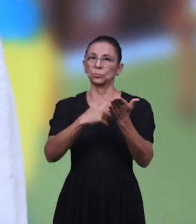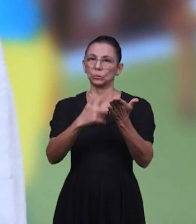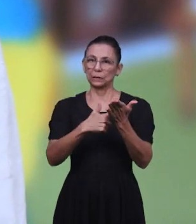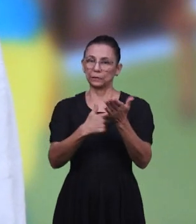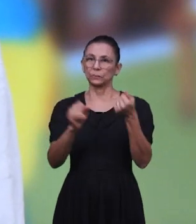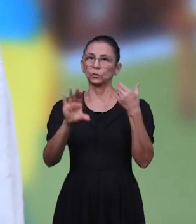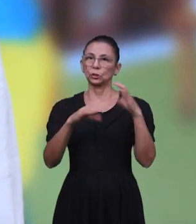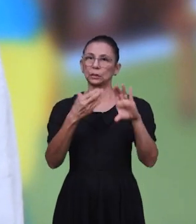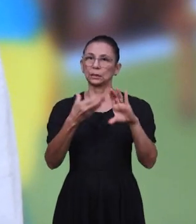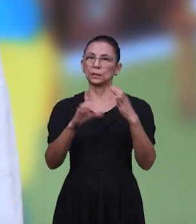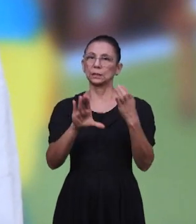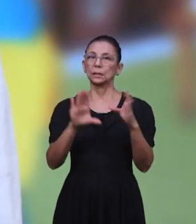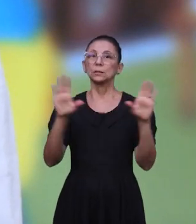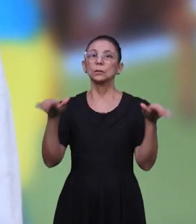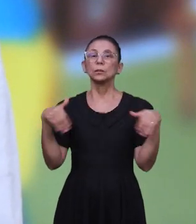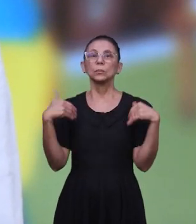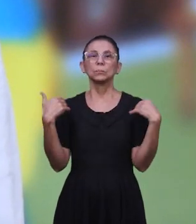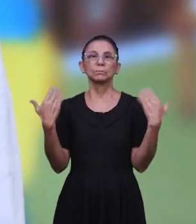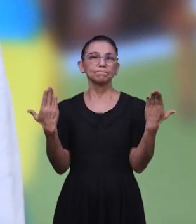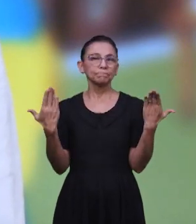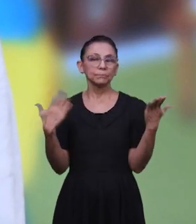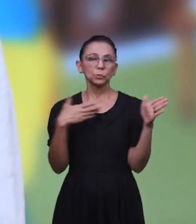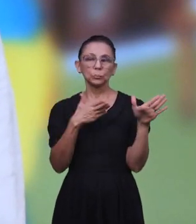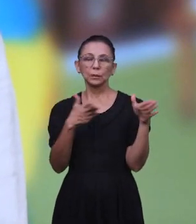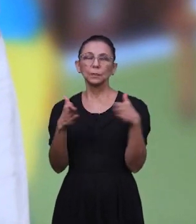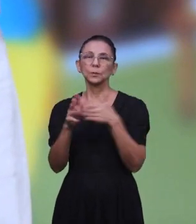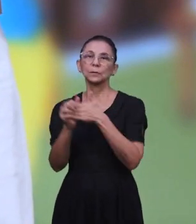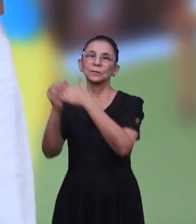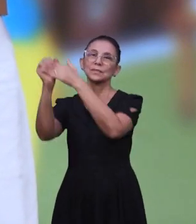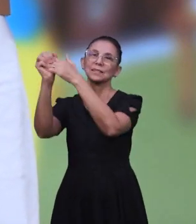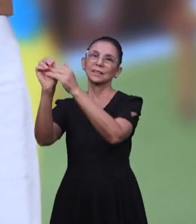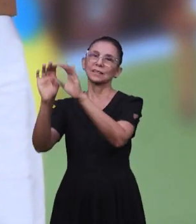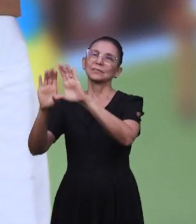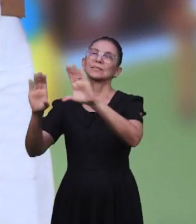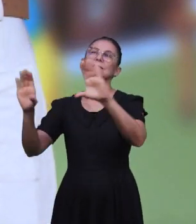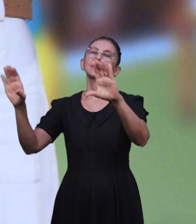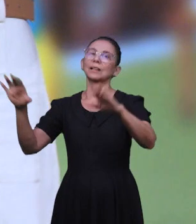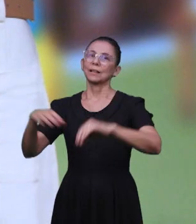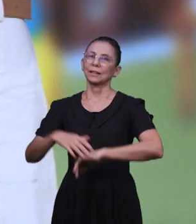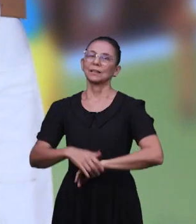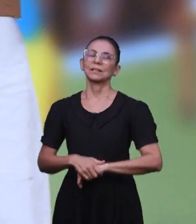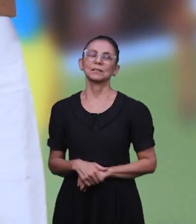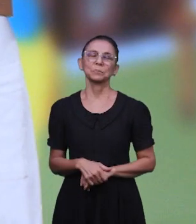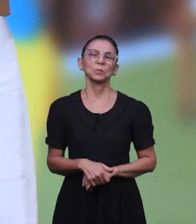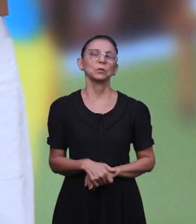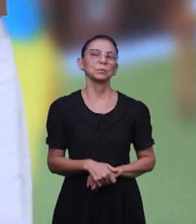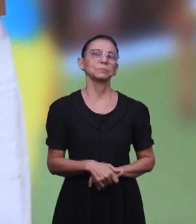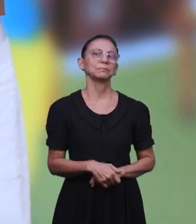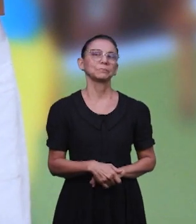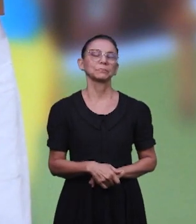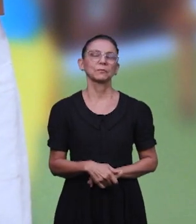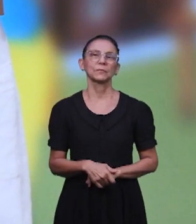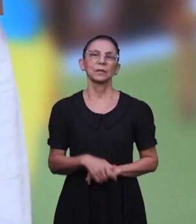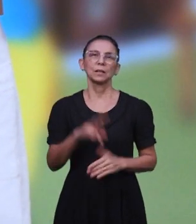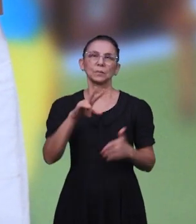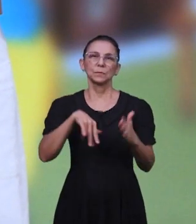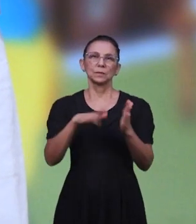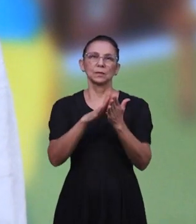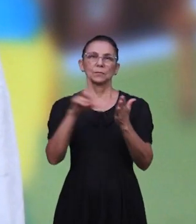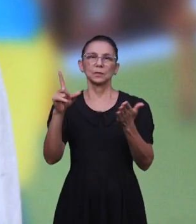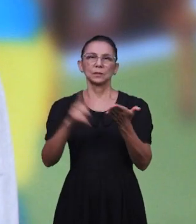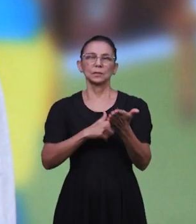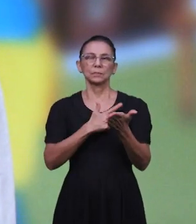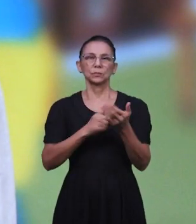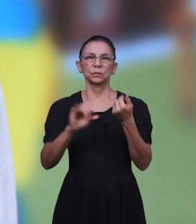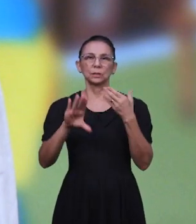Cantiques sur quel est le chemin qui nous amène au ciel. Nous allons commencer en lisant la parole de Dieu